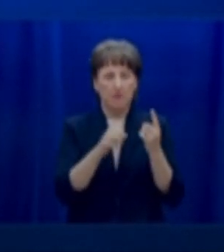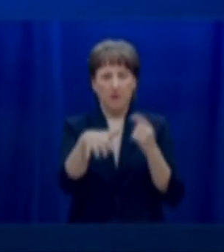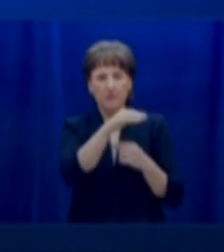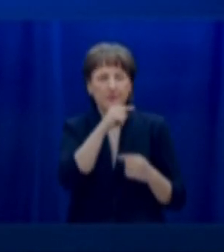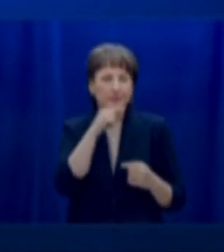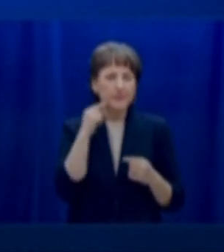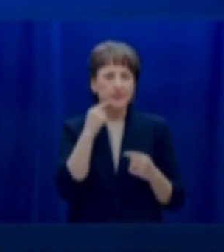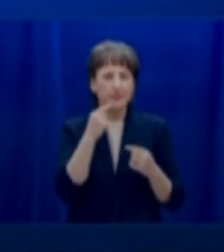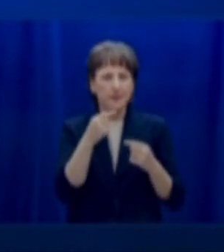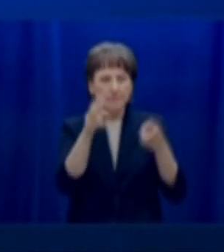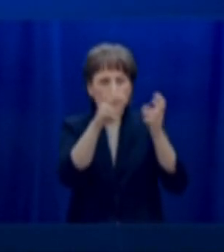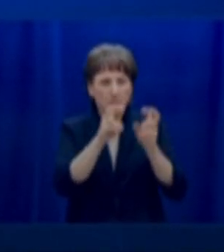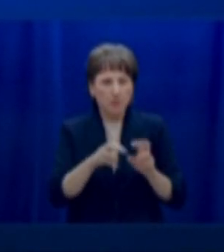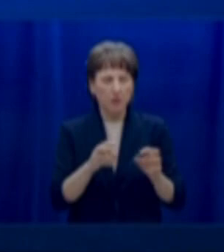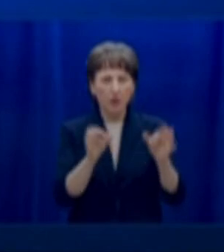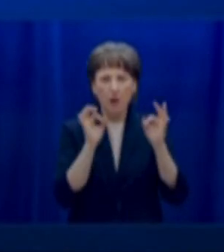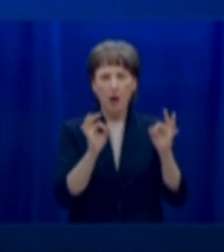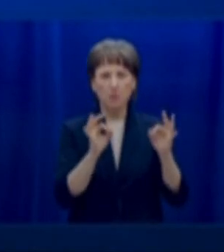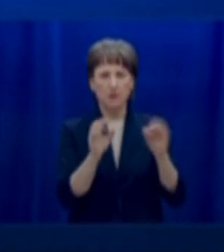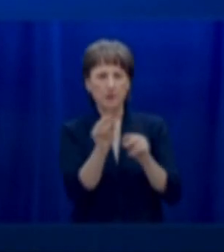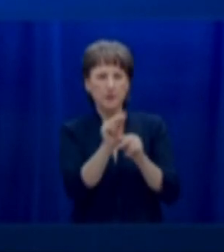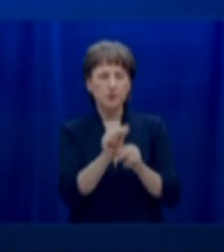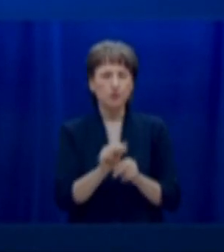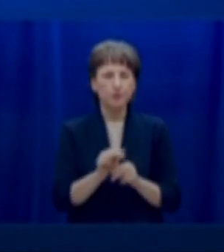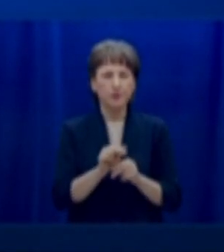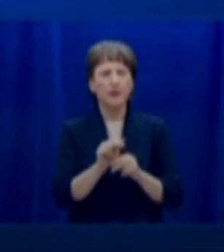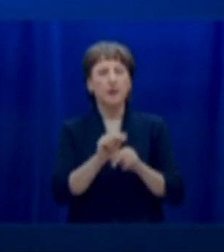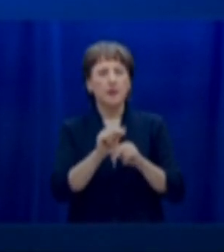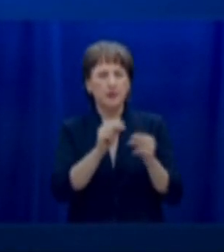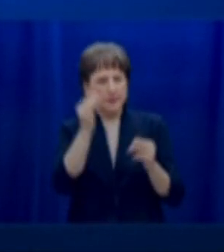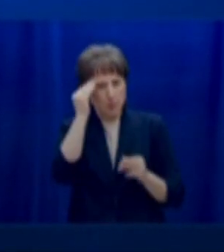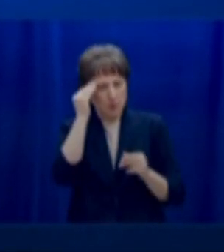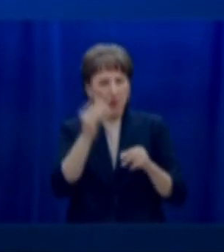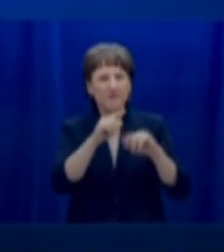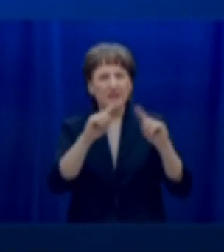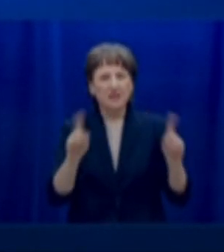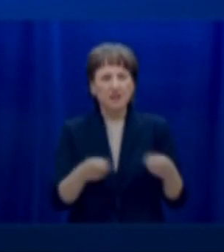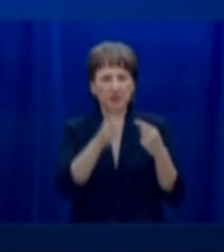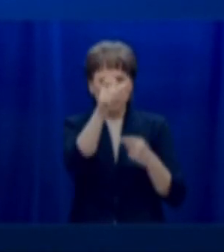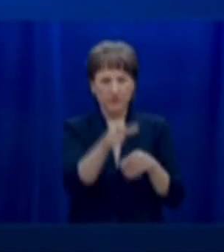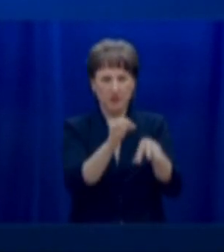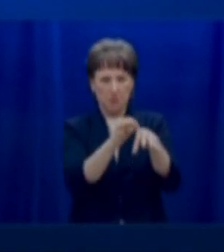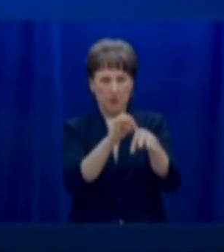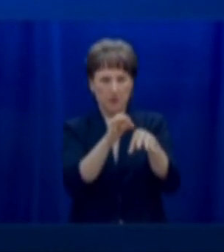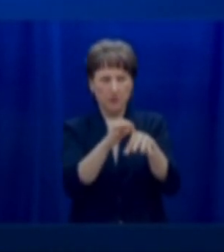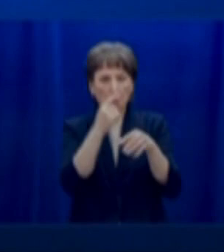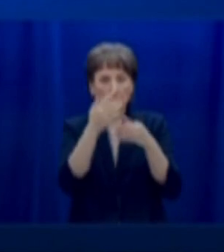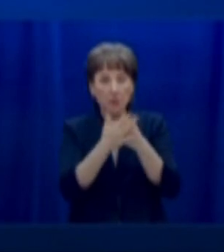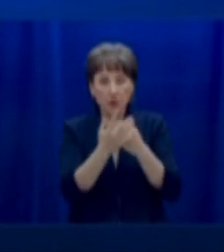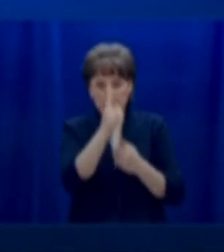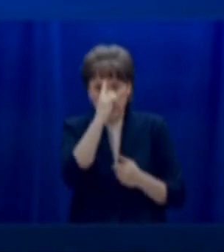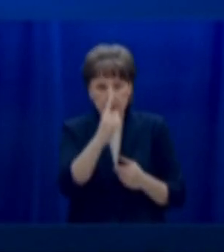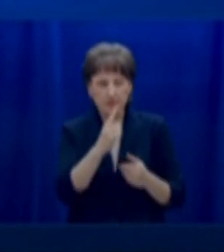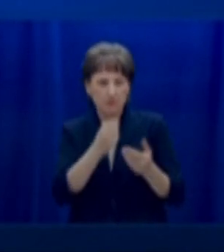России подобрать адекватную терапию и методы восстановления для больного, который почти